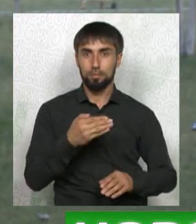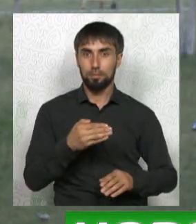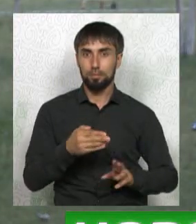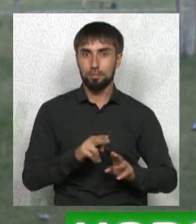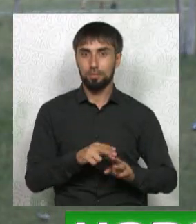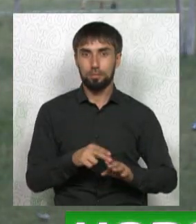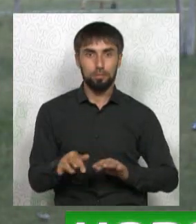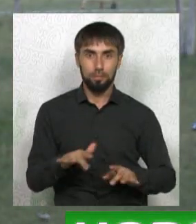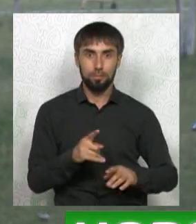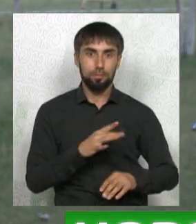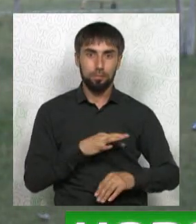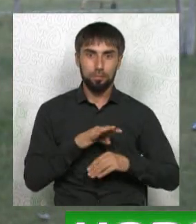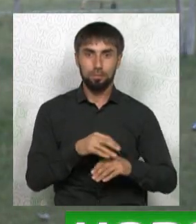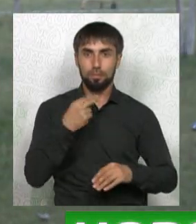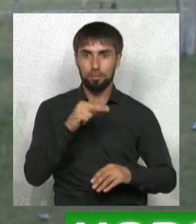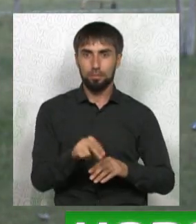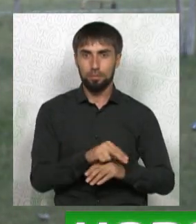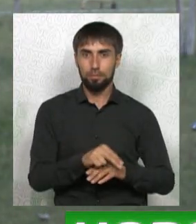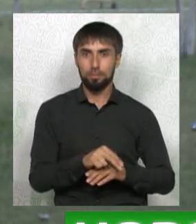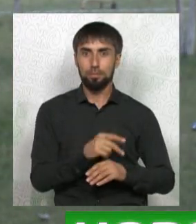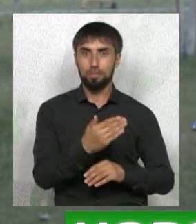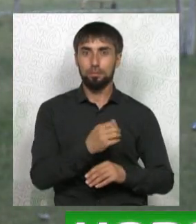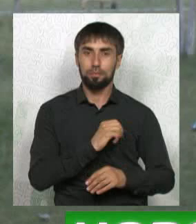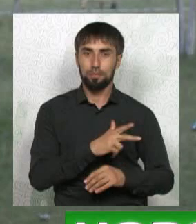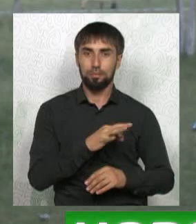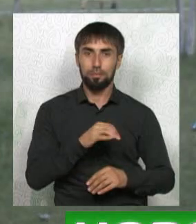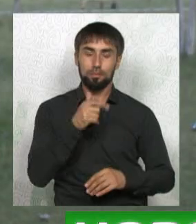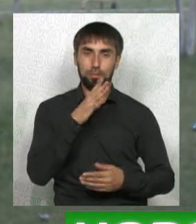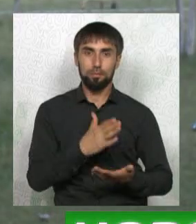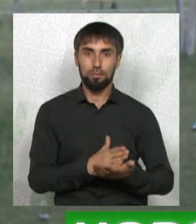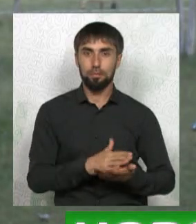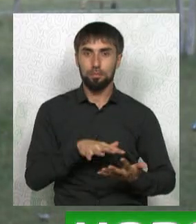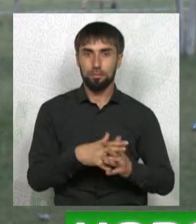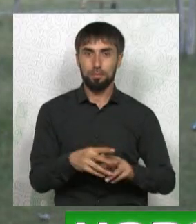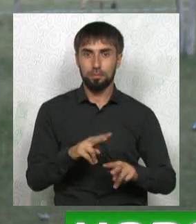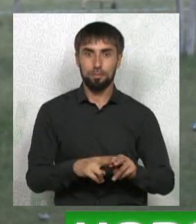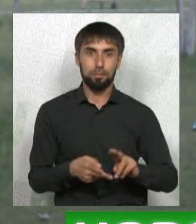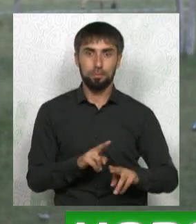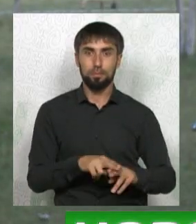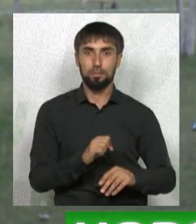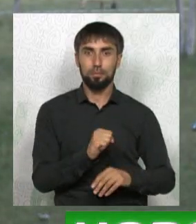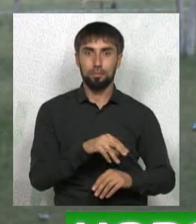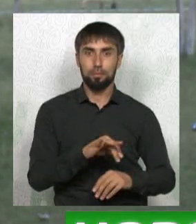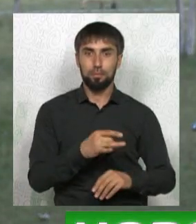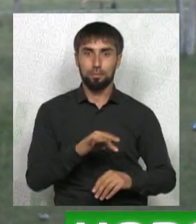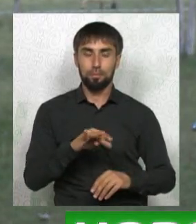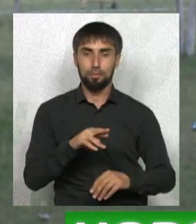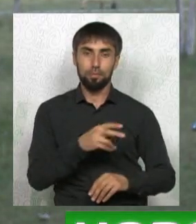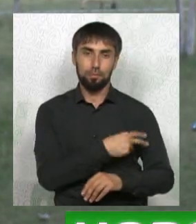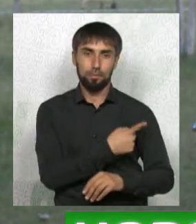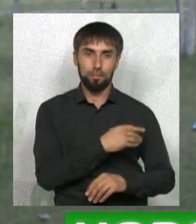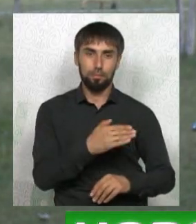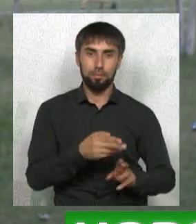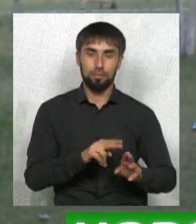мероприятий, направленных на проведение капитального ремонта существующих социальных объектов, которые есть в сельском поселении. Это амбулатория, которая здесь есть.